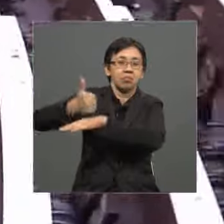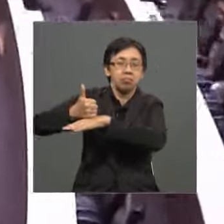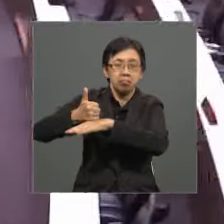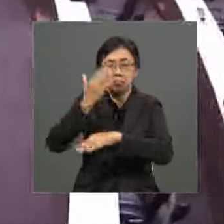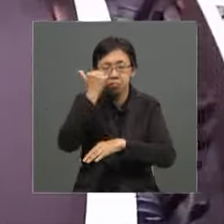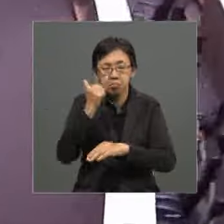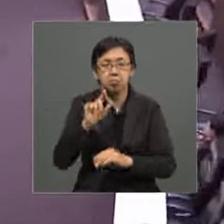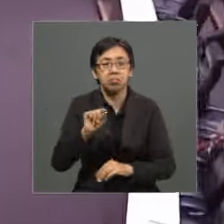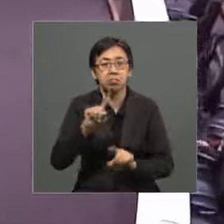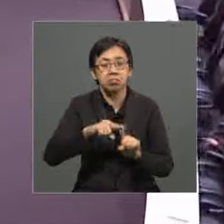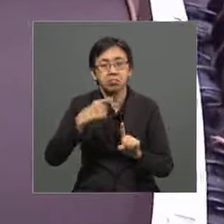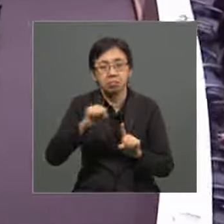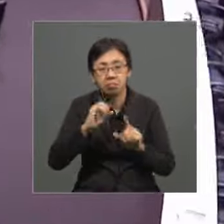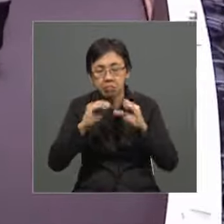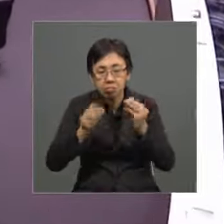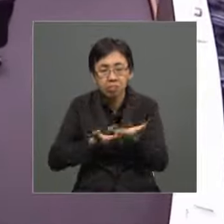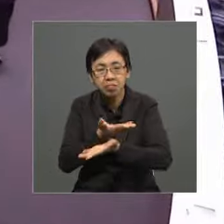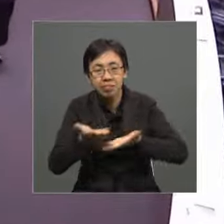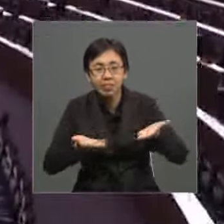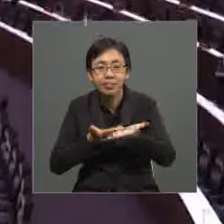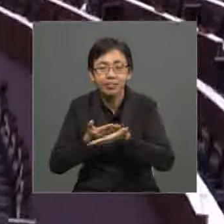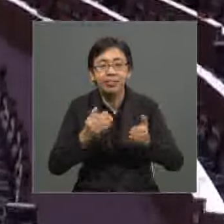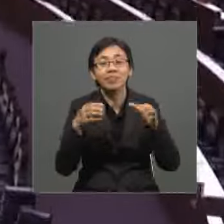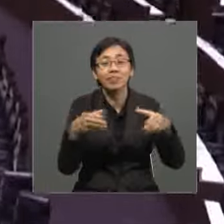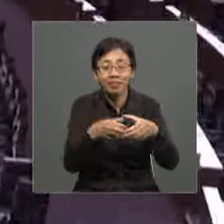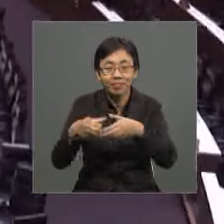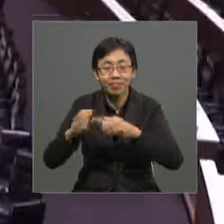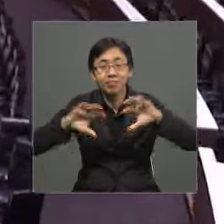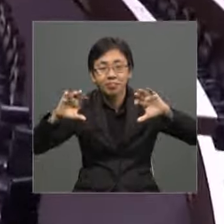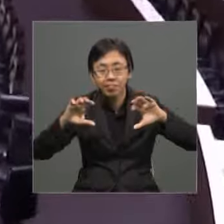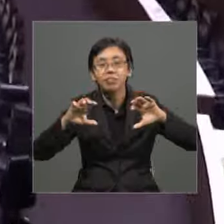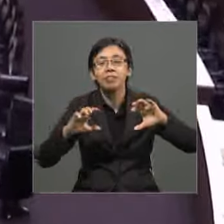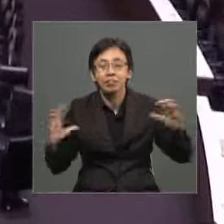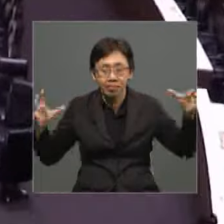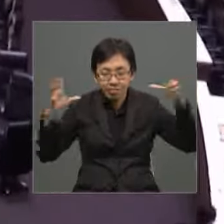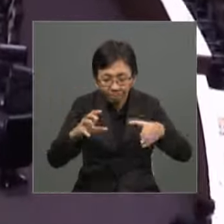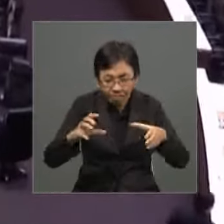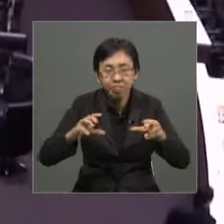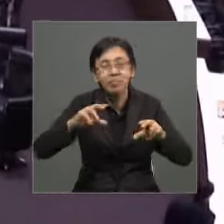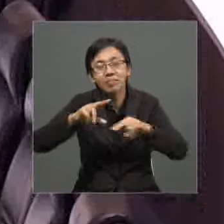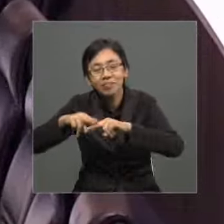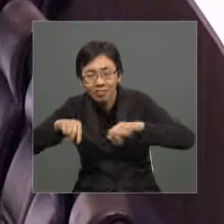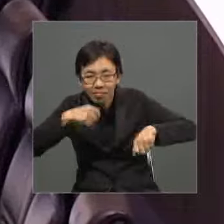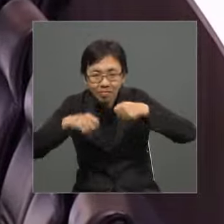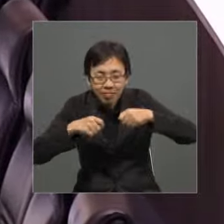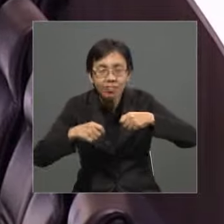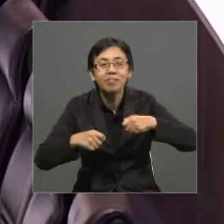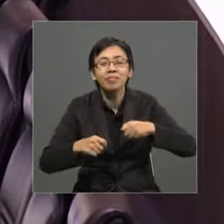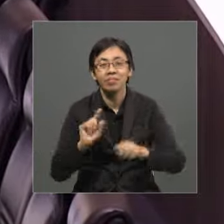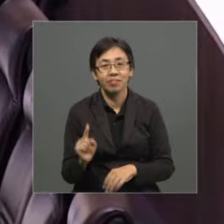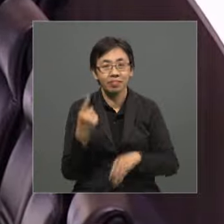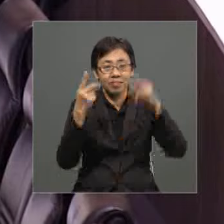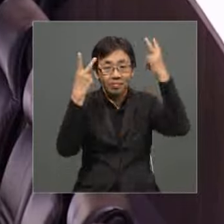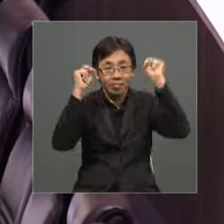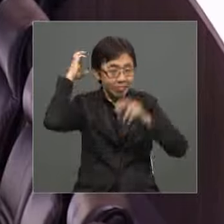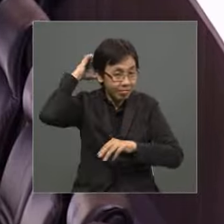ที่21เนี่ยนะคะเาก็นัดพูดคุยกันพักร่วมรัฐบาลนะคะถือว่าเป็นครั้งแรกที่นายกรัฐมนตรีแพทองคารนะ